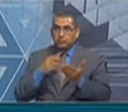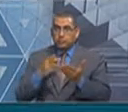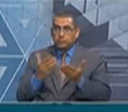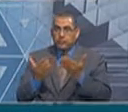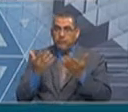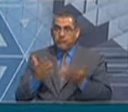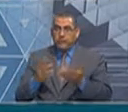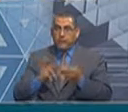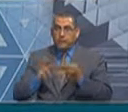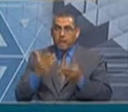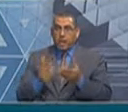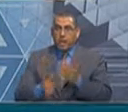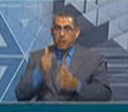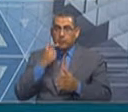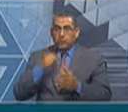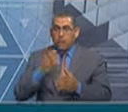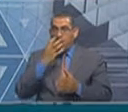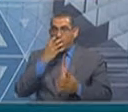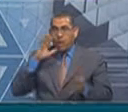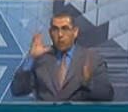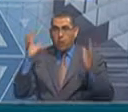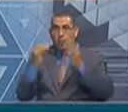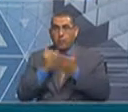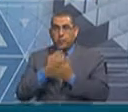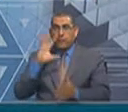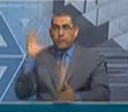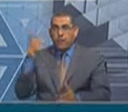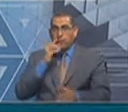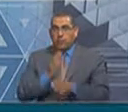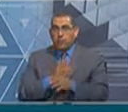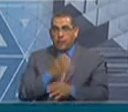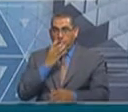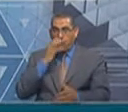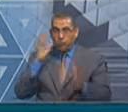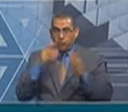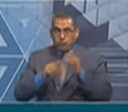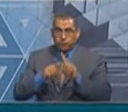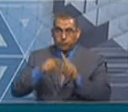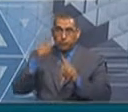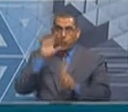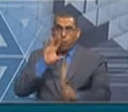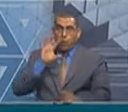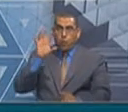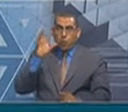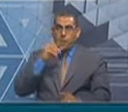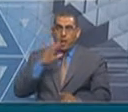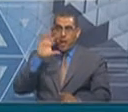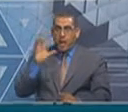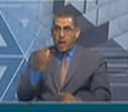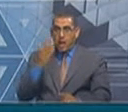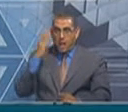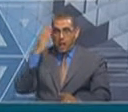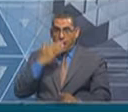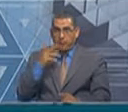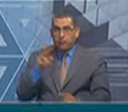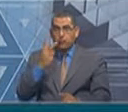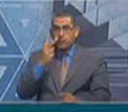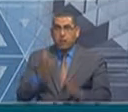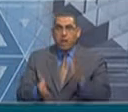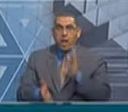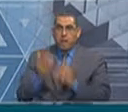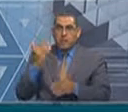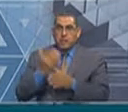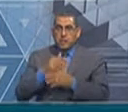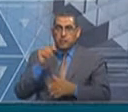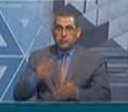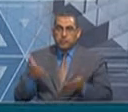قضايا المناخ التي تهم زعماء قارة الحقيقة القارة الأوروبية والقارة الإفريقية بالتحديد، التي يعني